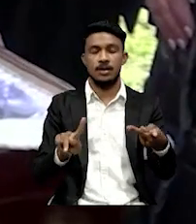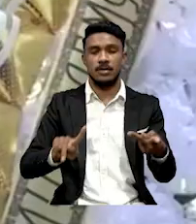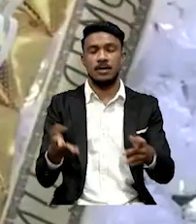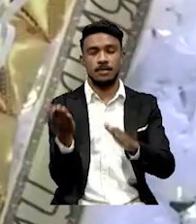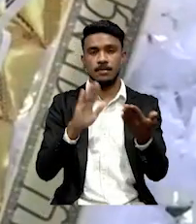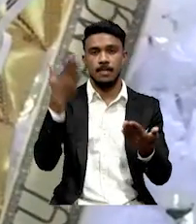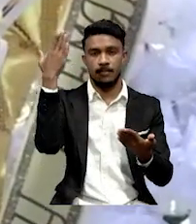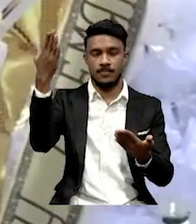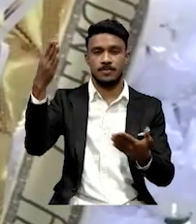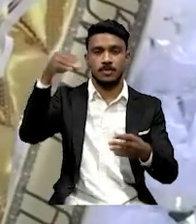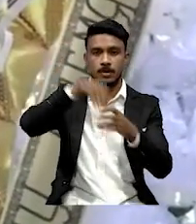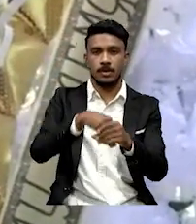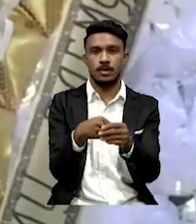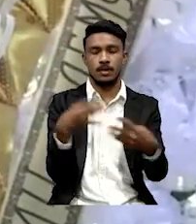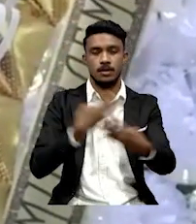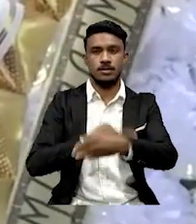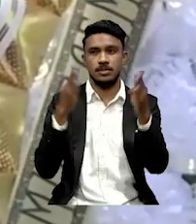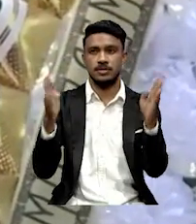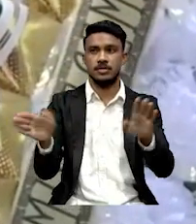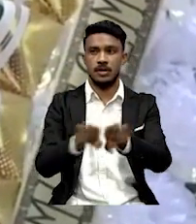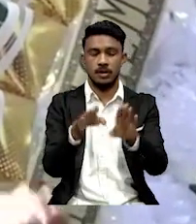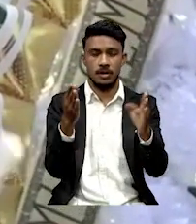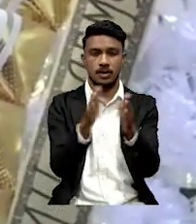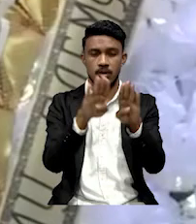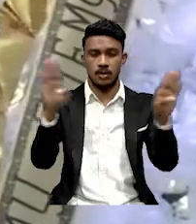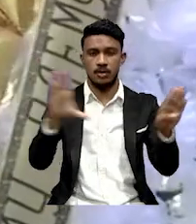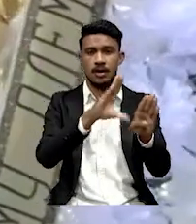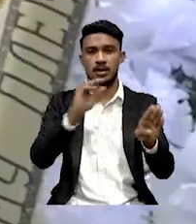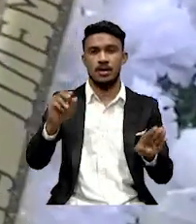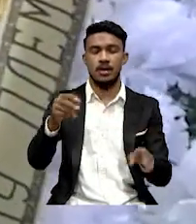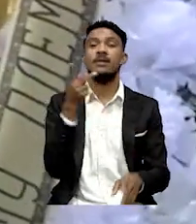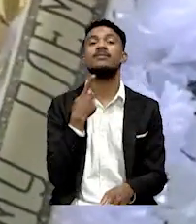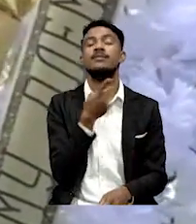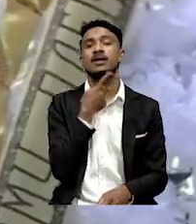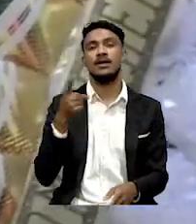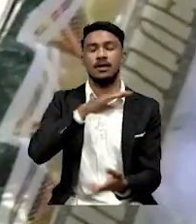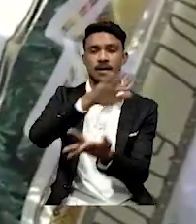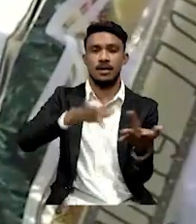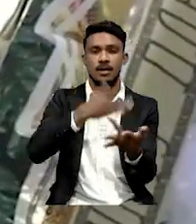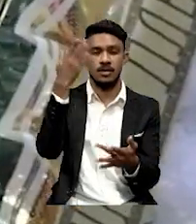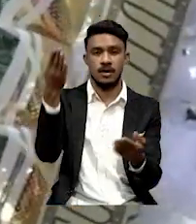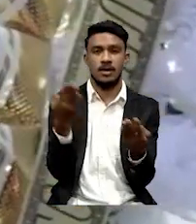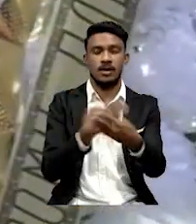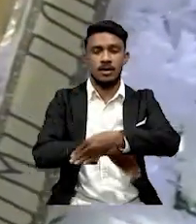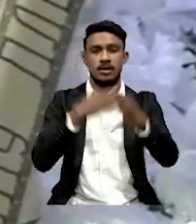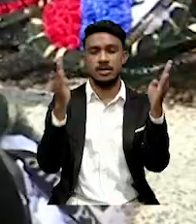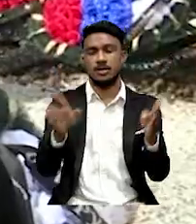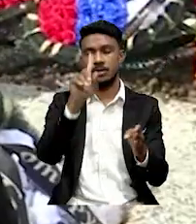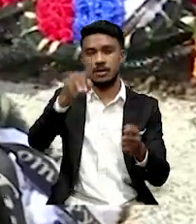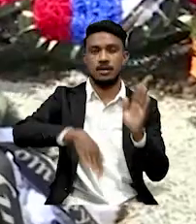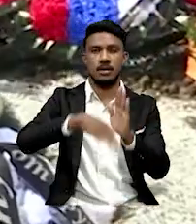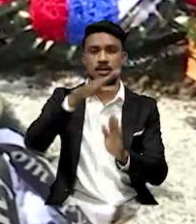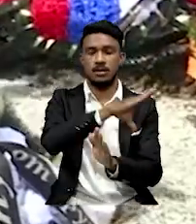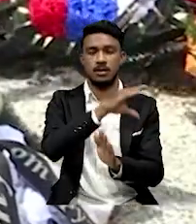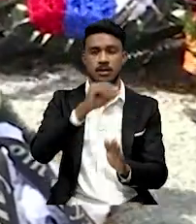saung larang nebe nakloke hela no padre ortodox rusenian haleu incendio ia kai saung nialeten. Lider lokal